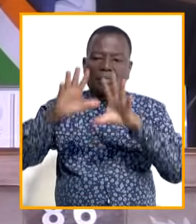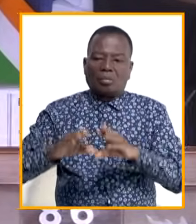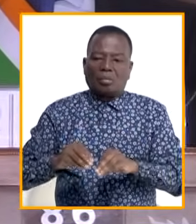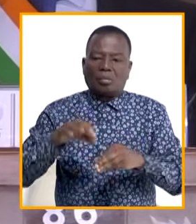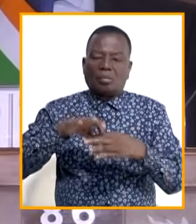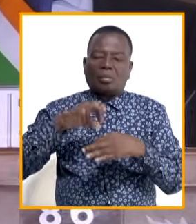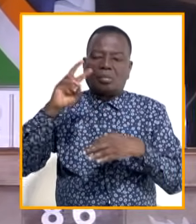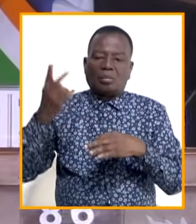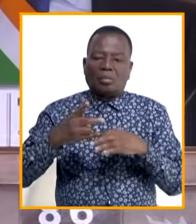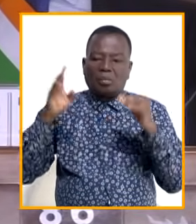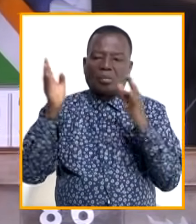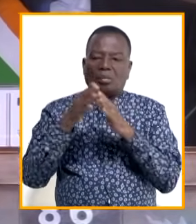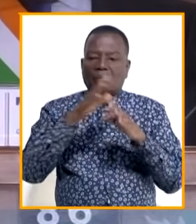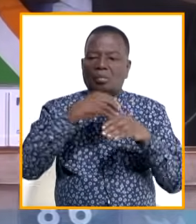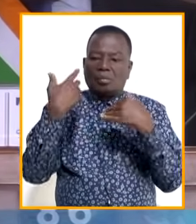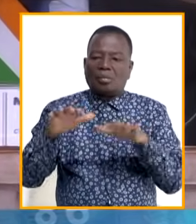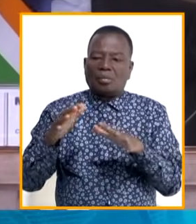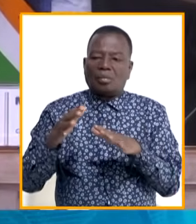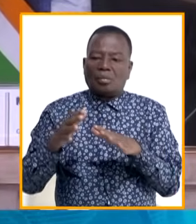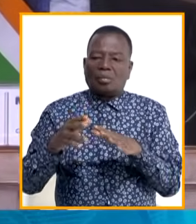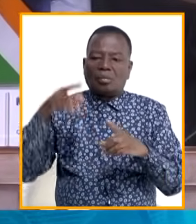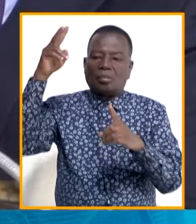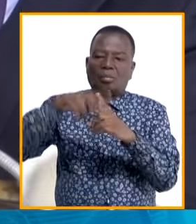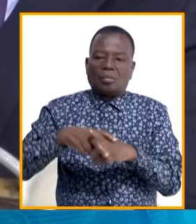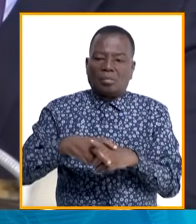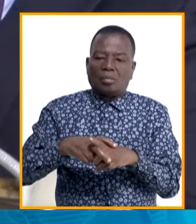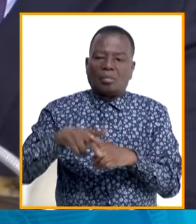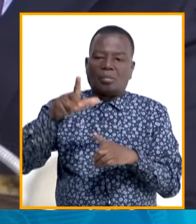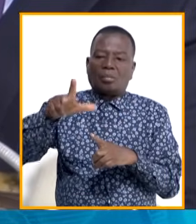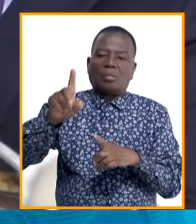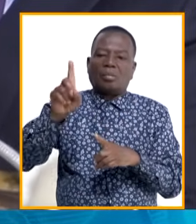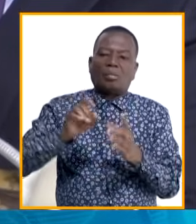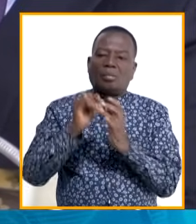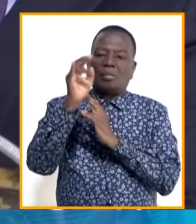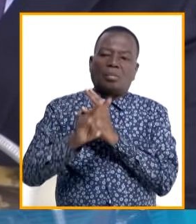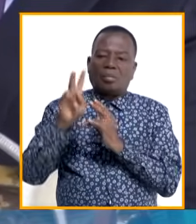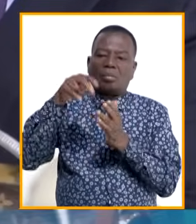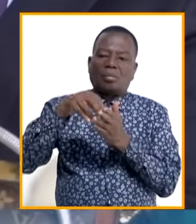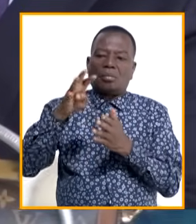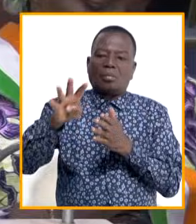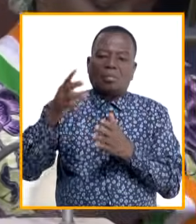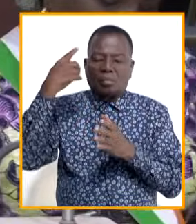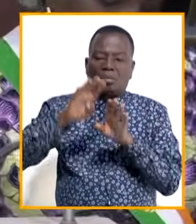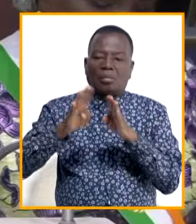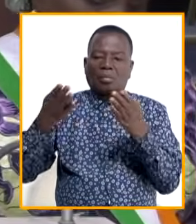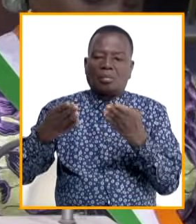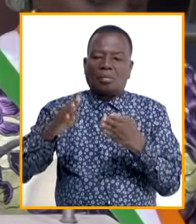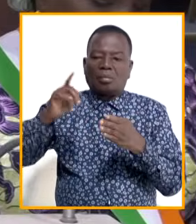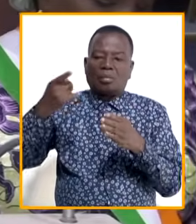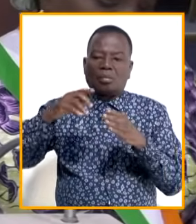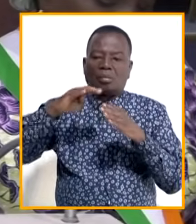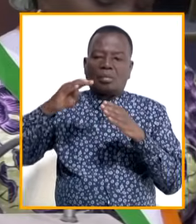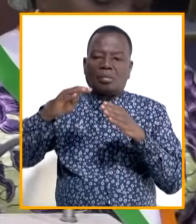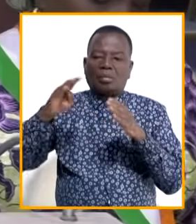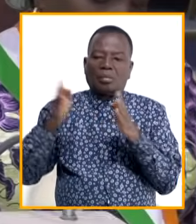deuxième session ordinaire du Sénat terminée. Rendez-vous fixé au 31 janvier 2024 pour l'ouverture de la première